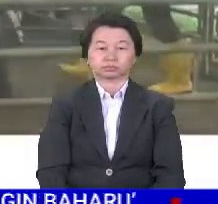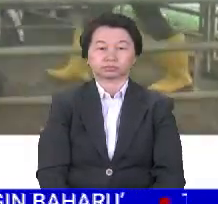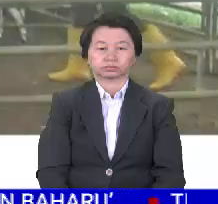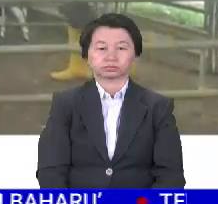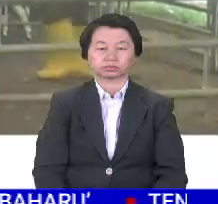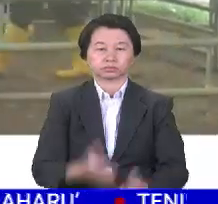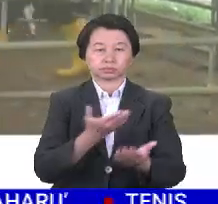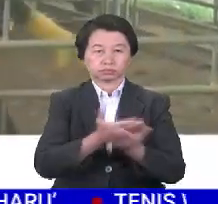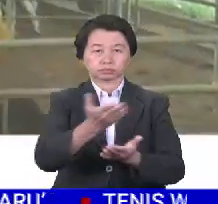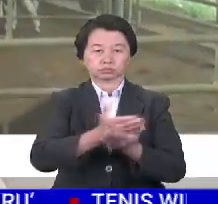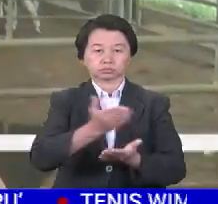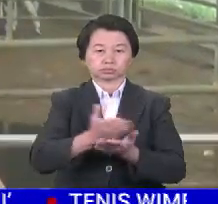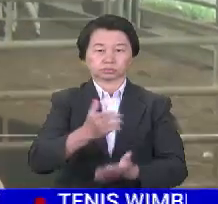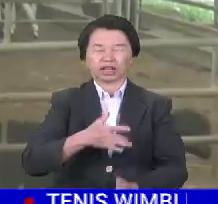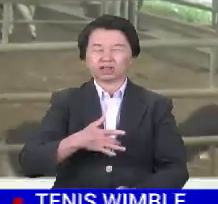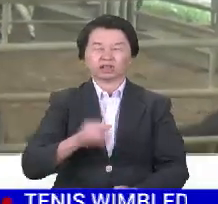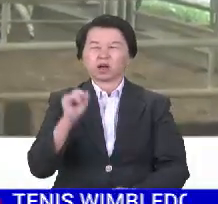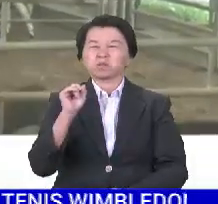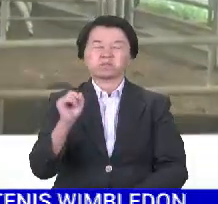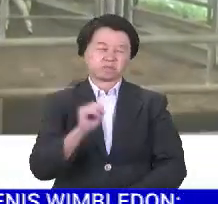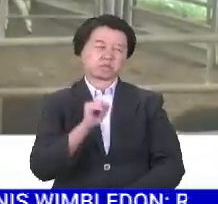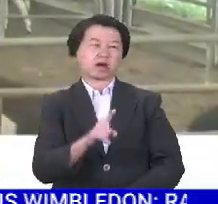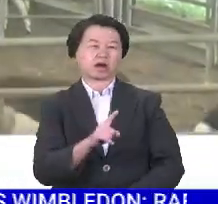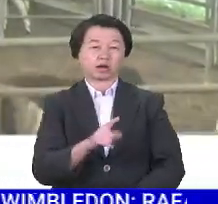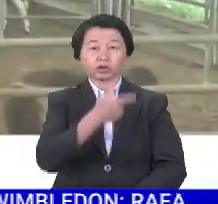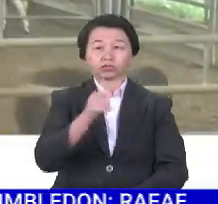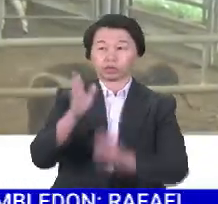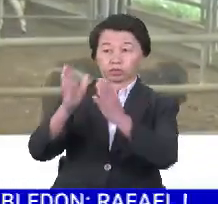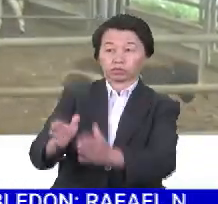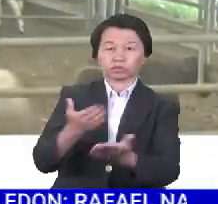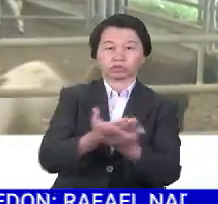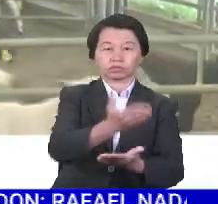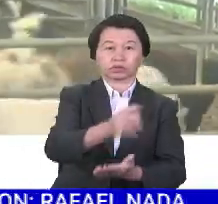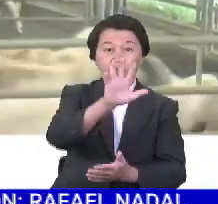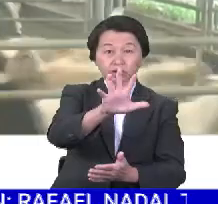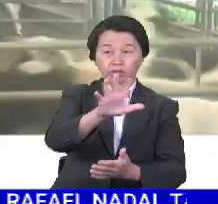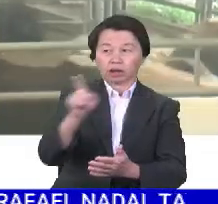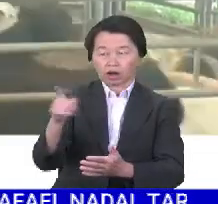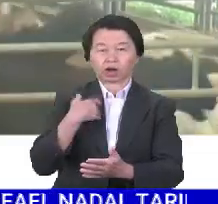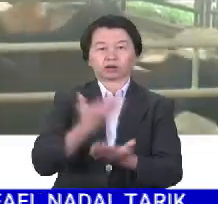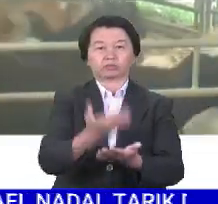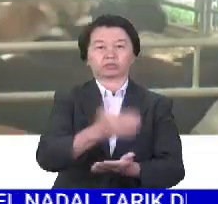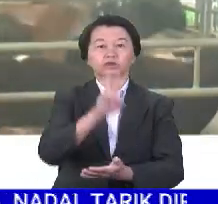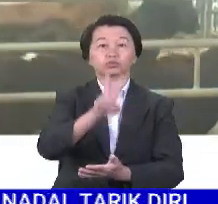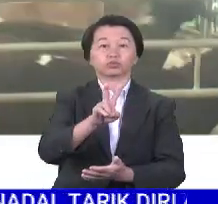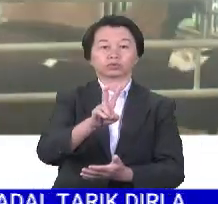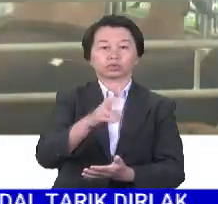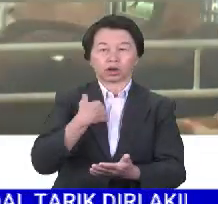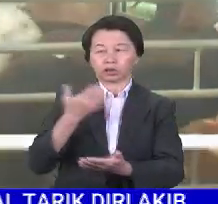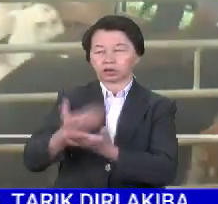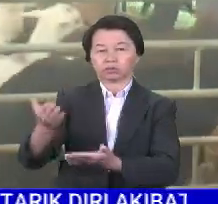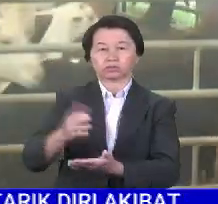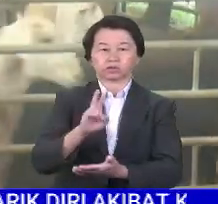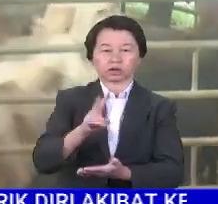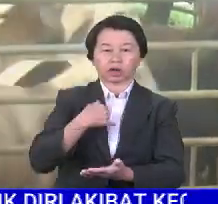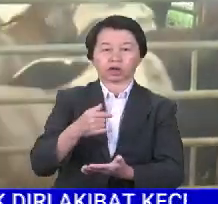Pembeli agak terasa sebab biasanya yang pelanggan kita yang beli 5 ekor, ada yang beli 2 ekor aja. Dan ada yang beli 2